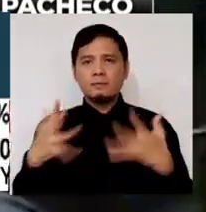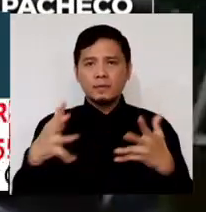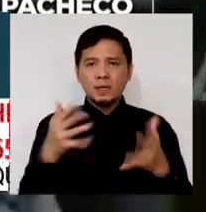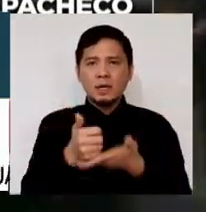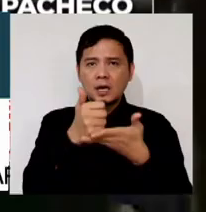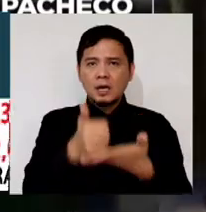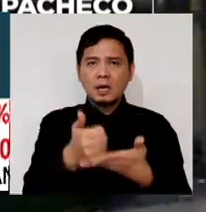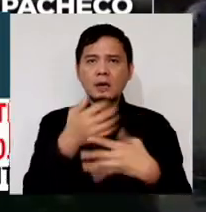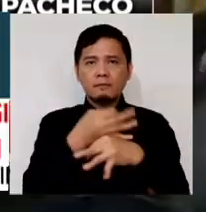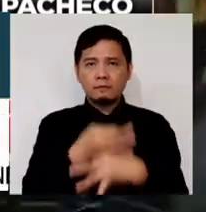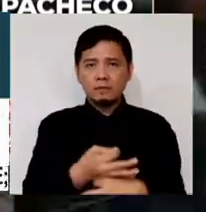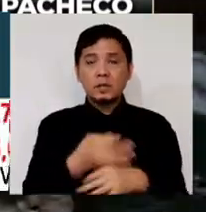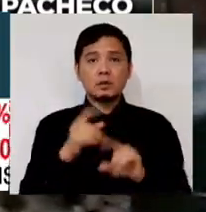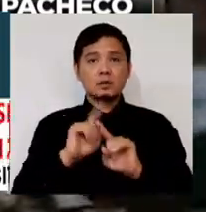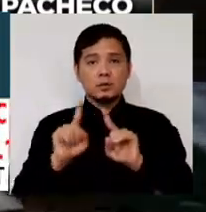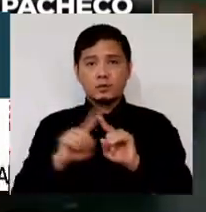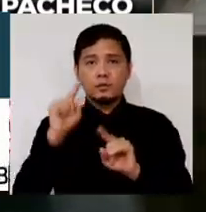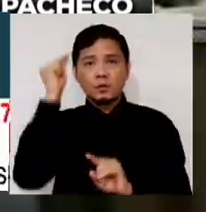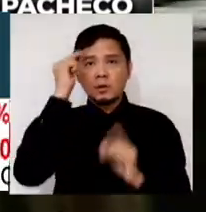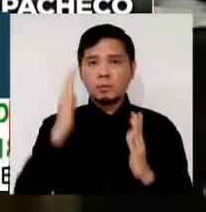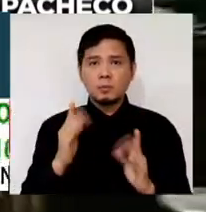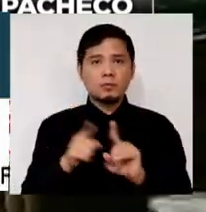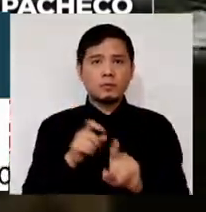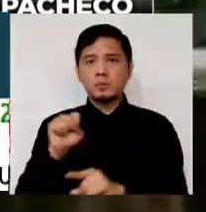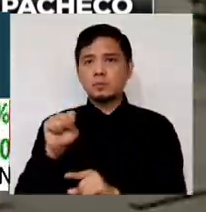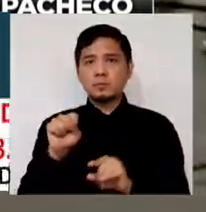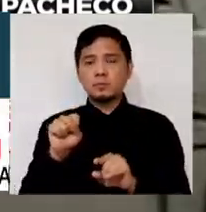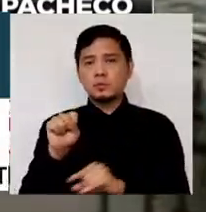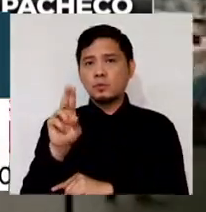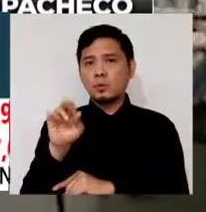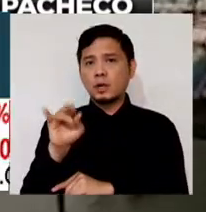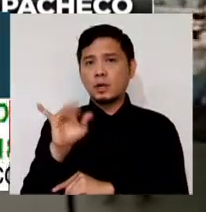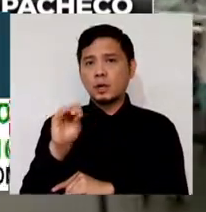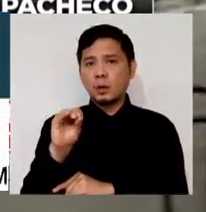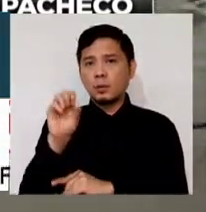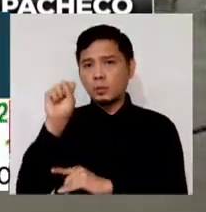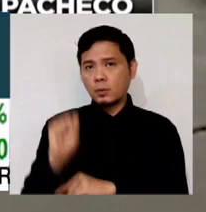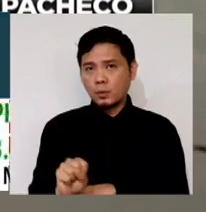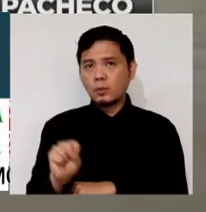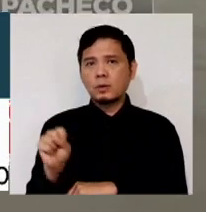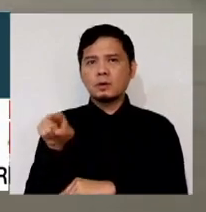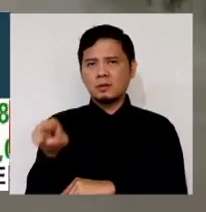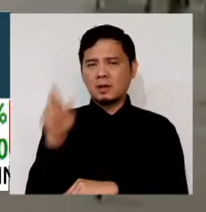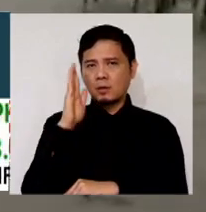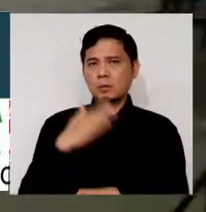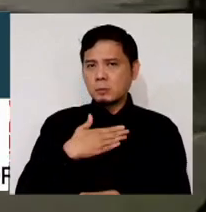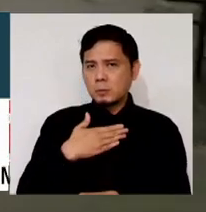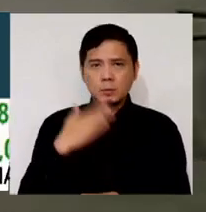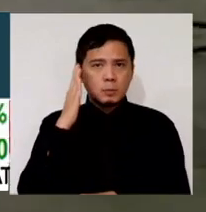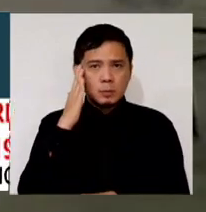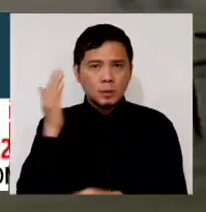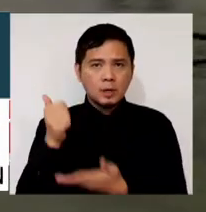ng Surigao Del Sur at saka ng ibang concern na mga